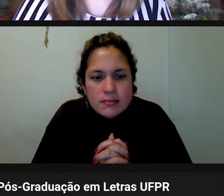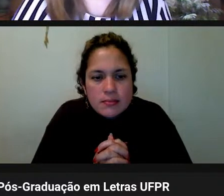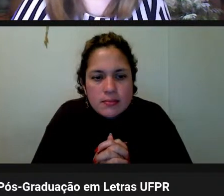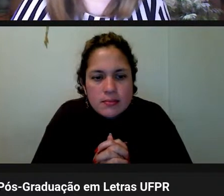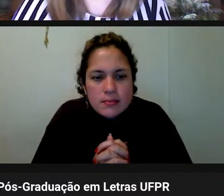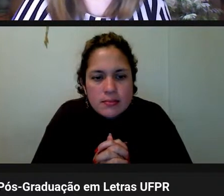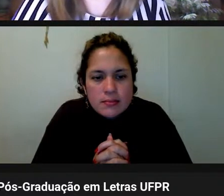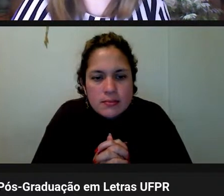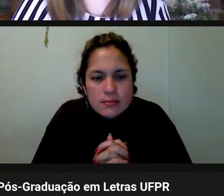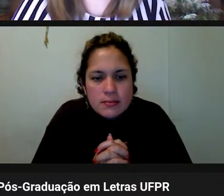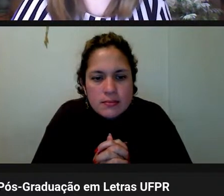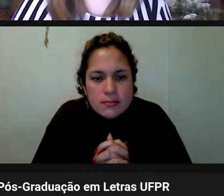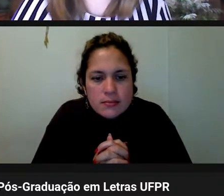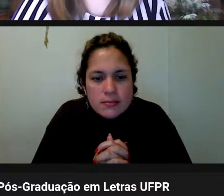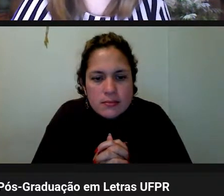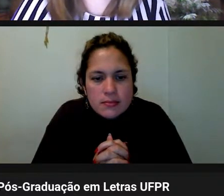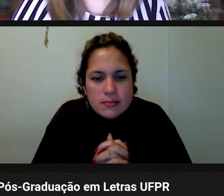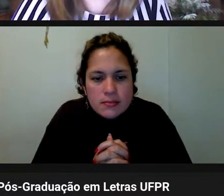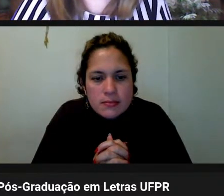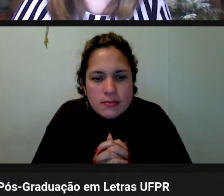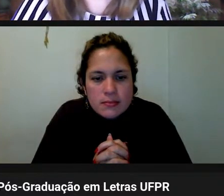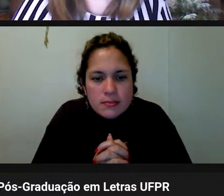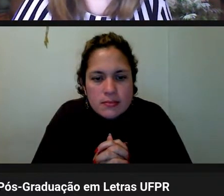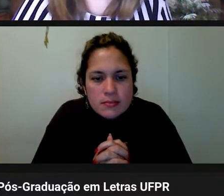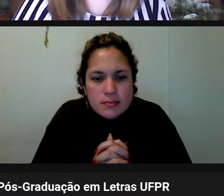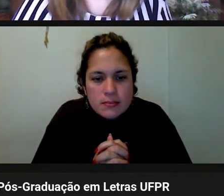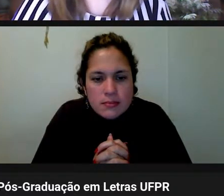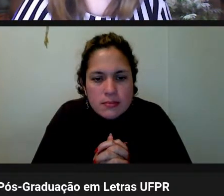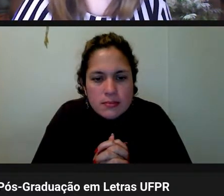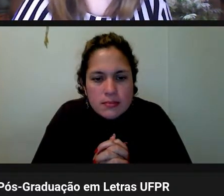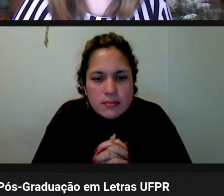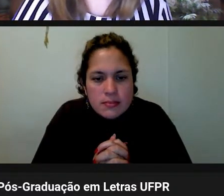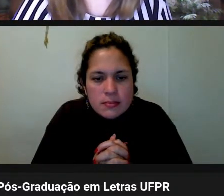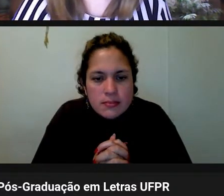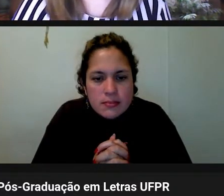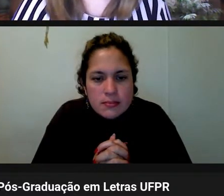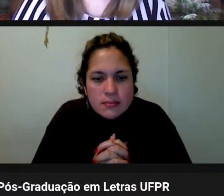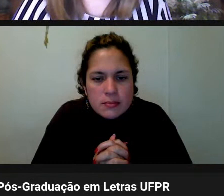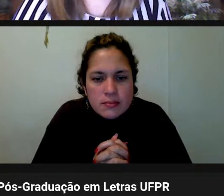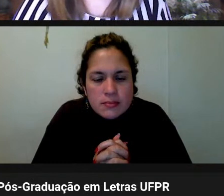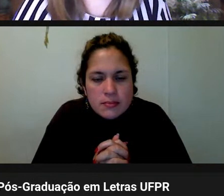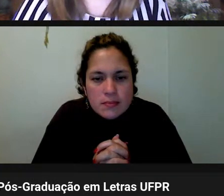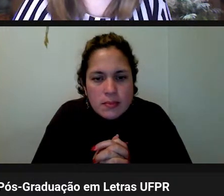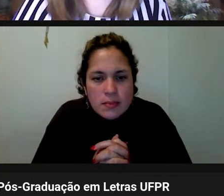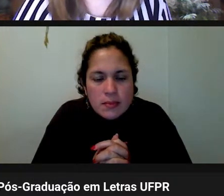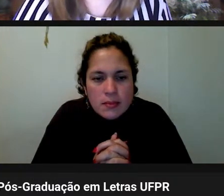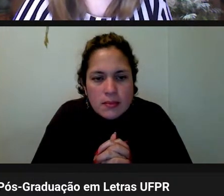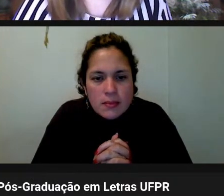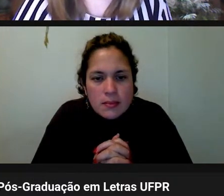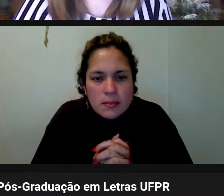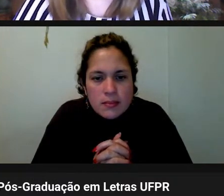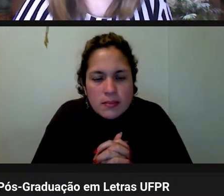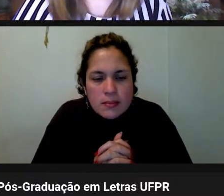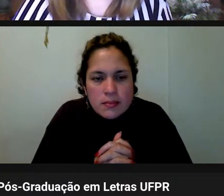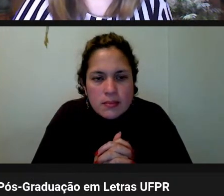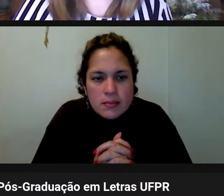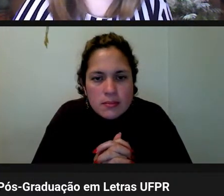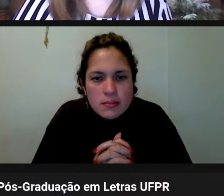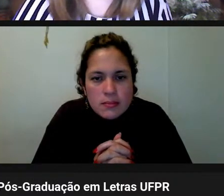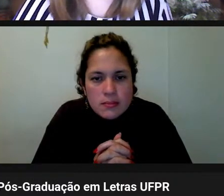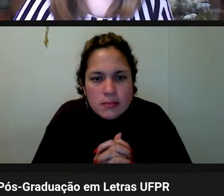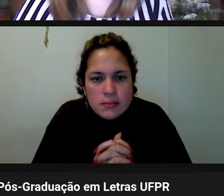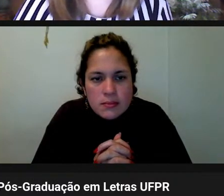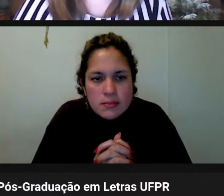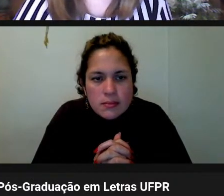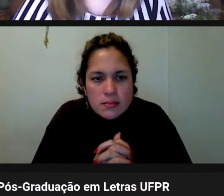takich imion jak Bartosz, Bartłomiej, ale także Bart to jest także człon germański, podstawa wielu germańskich